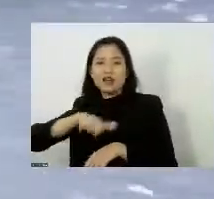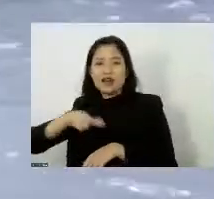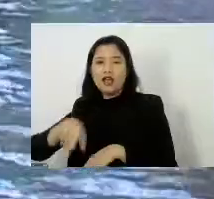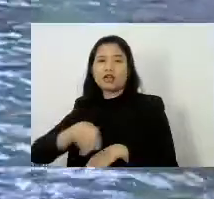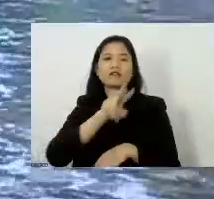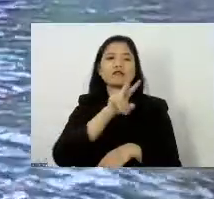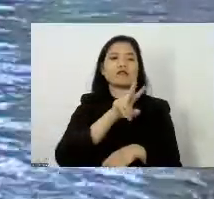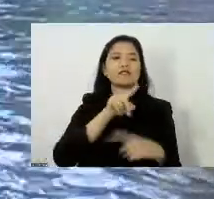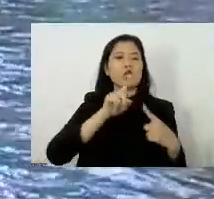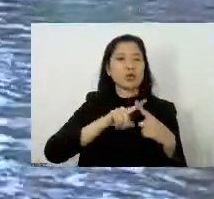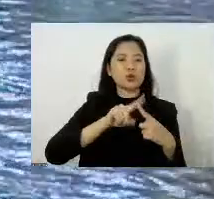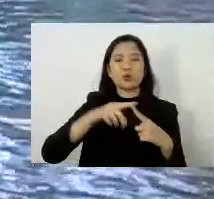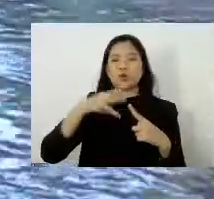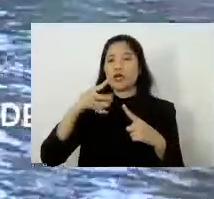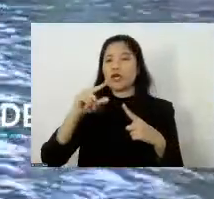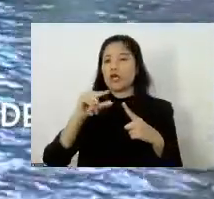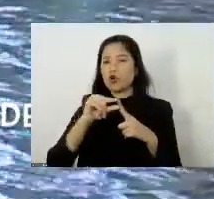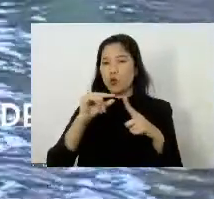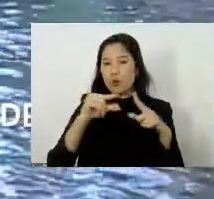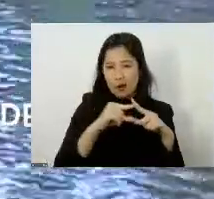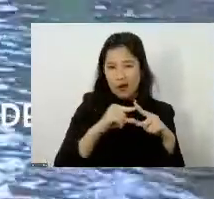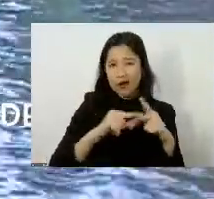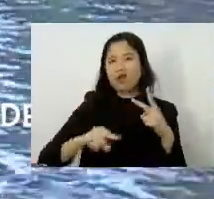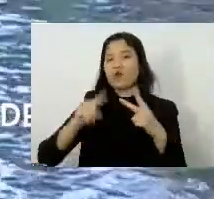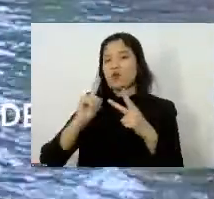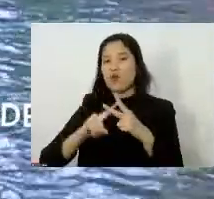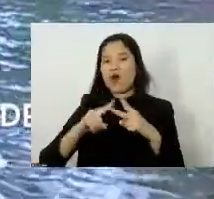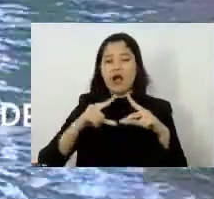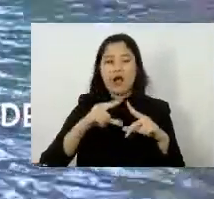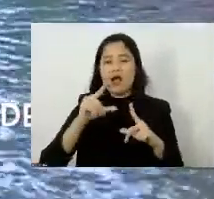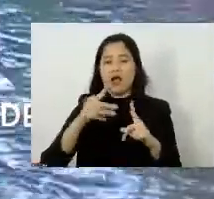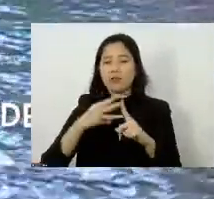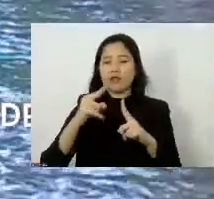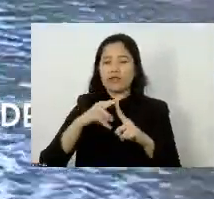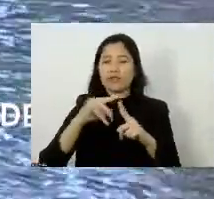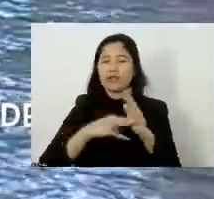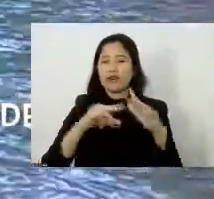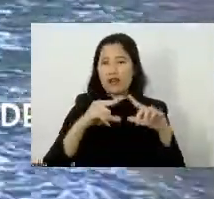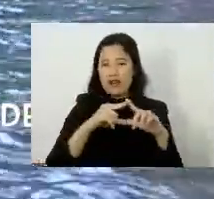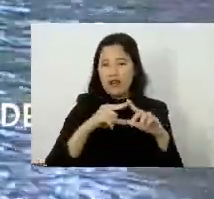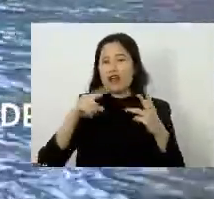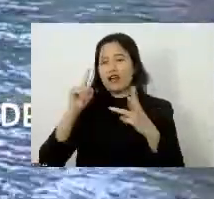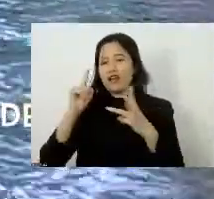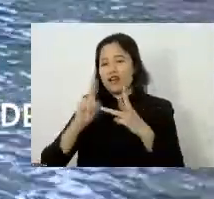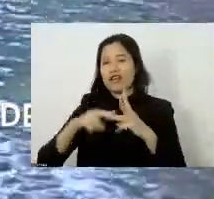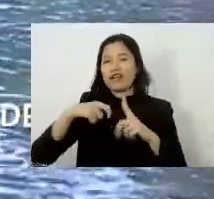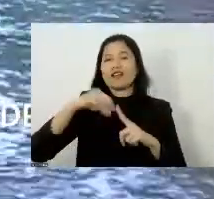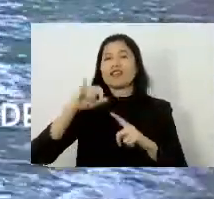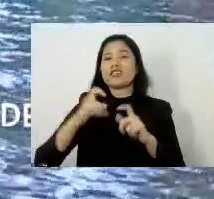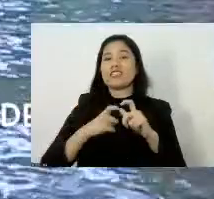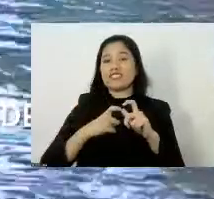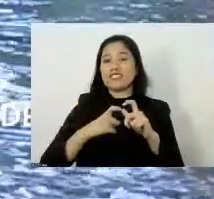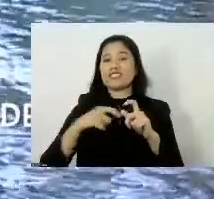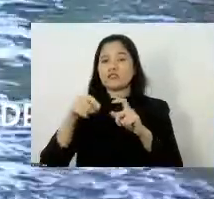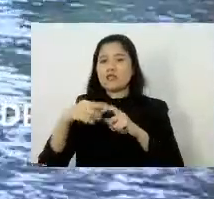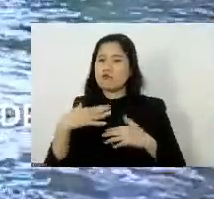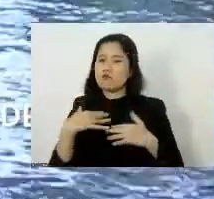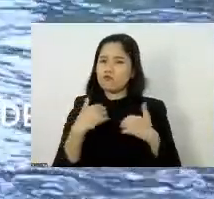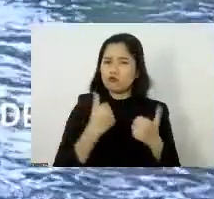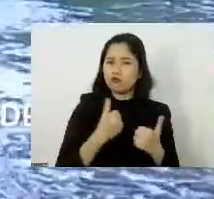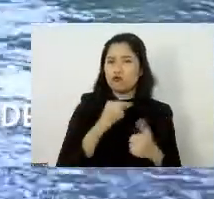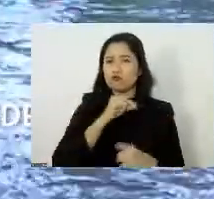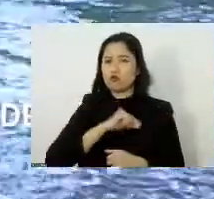albertina dan Kris Hai mereka termasuk gajah yang beruntung selamat dari cengkraman penyakit